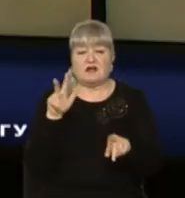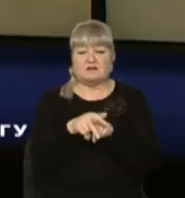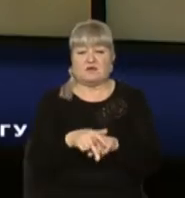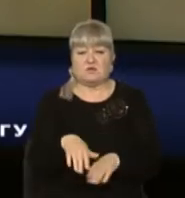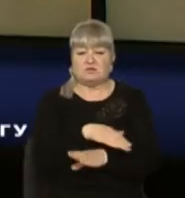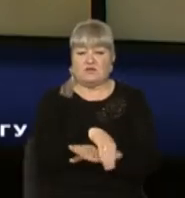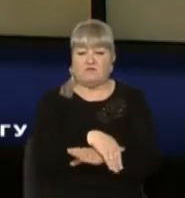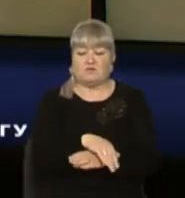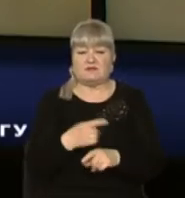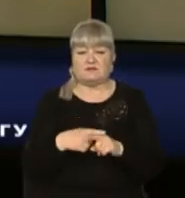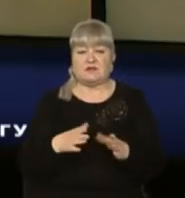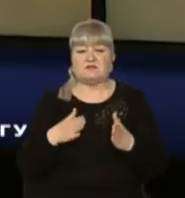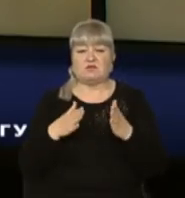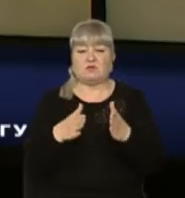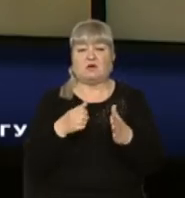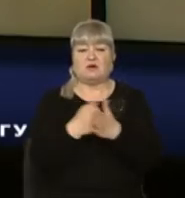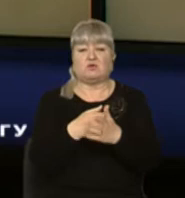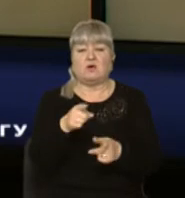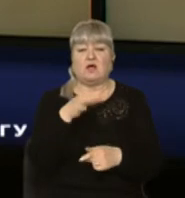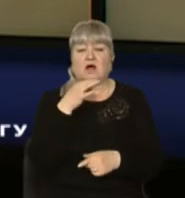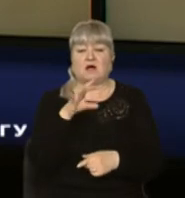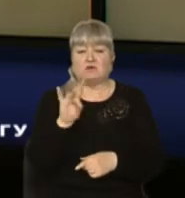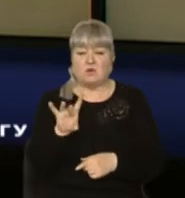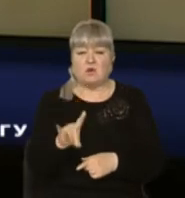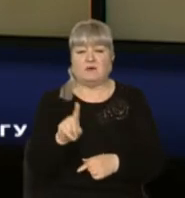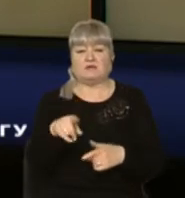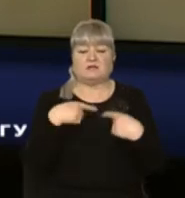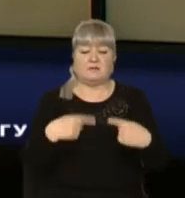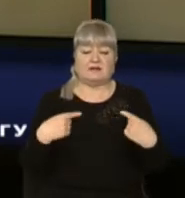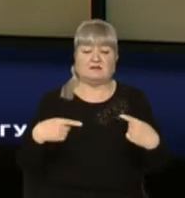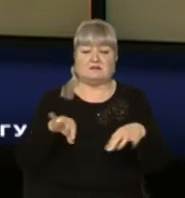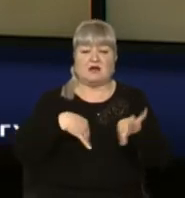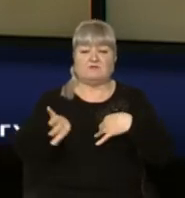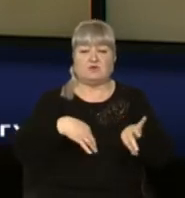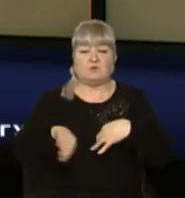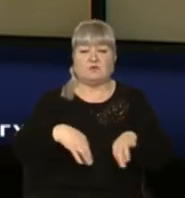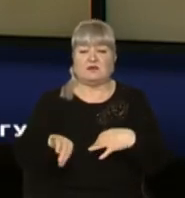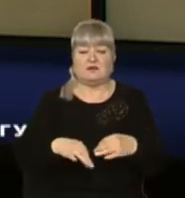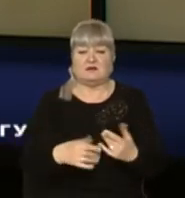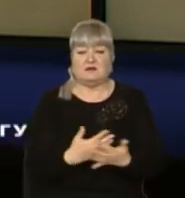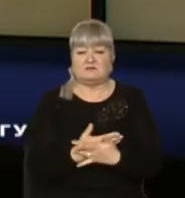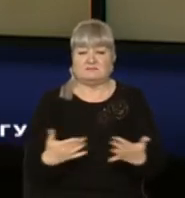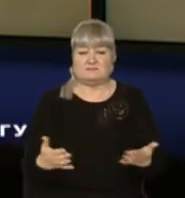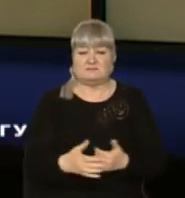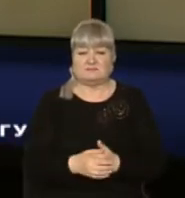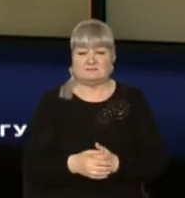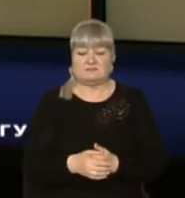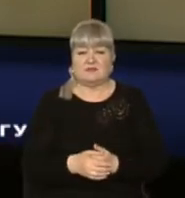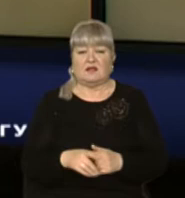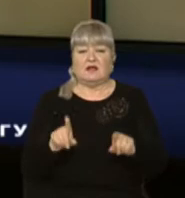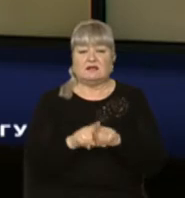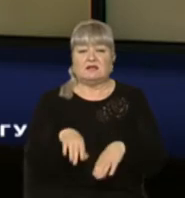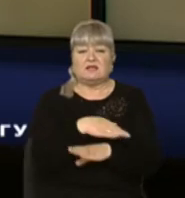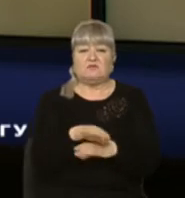фактично вулиця, це є дорога на Другобич. Там їздять різні автомобілі, ну і рух дуже, дуже великий, тому воно висипається. Такі вулиці потрібно